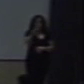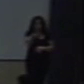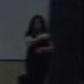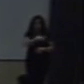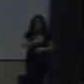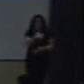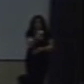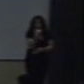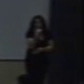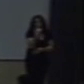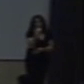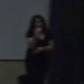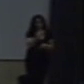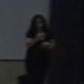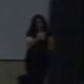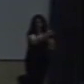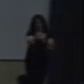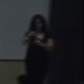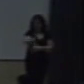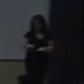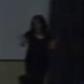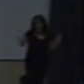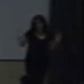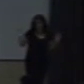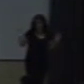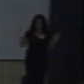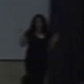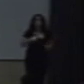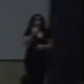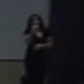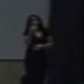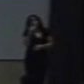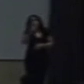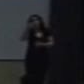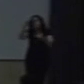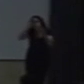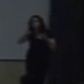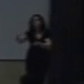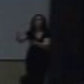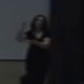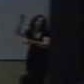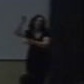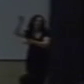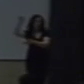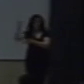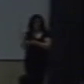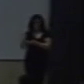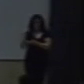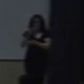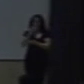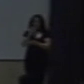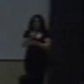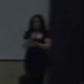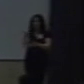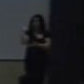pots saber. Jo, per exemple, ara no vull debatre de coses que passen aquí perquè sé molt més que passa fora, doncs, però no em posaré, per exemple, a debatre amb l'Edu que va passar ahir a la Ciutadella